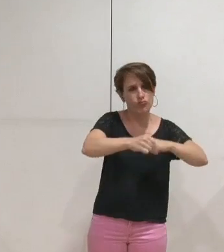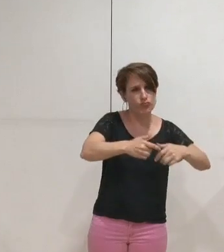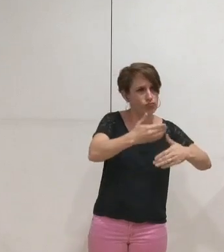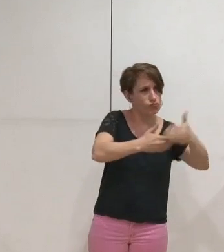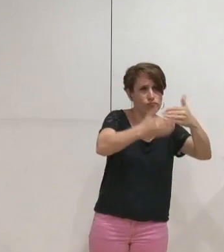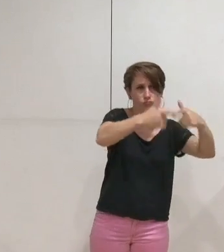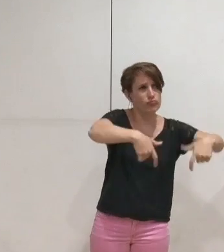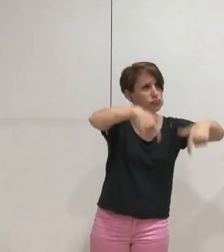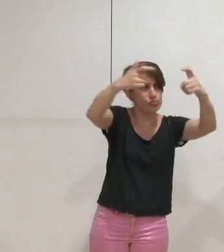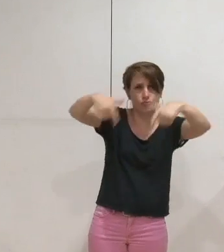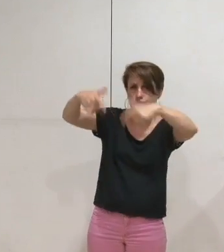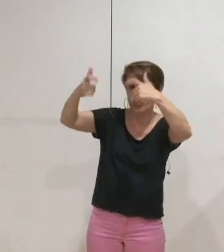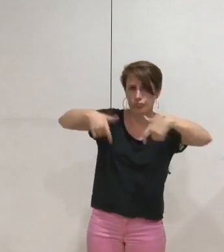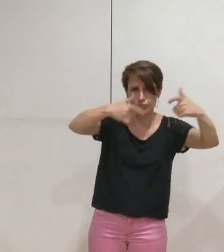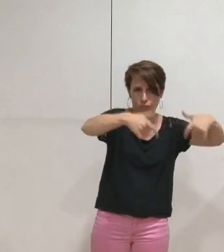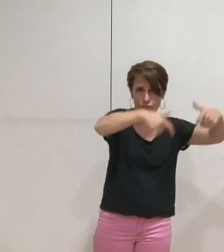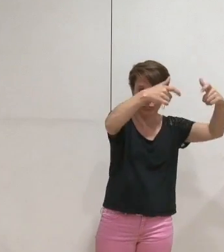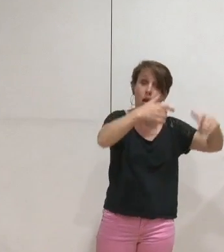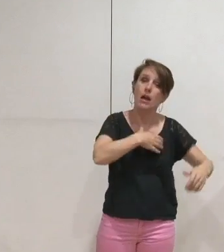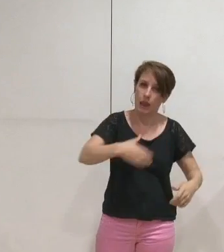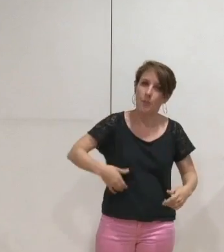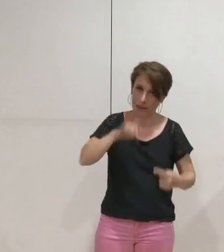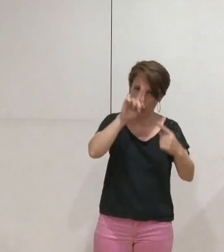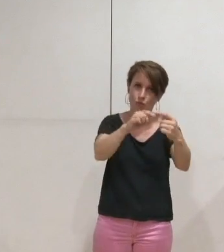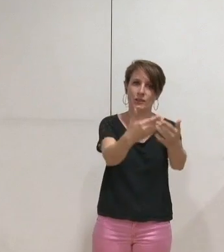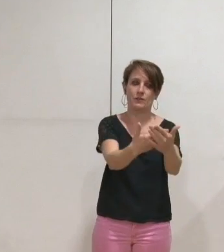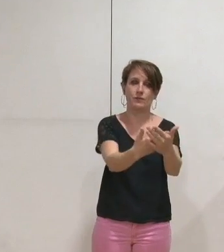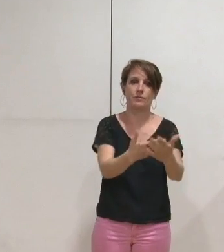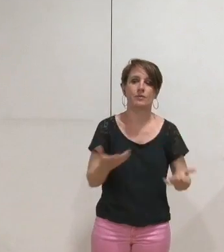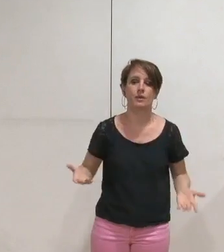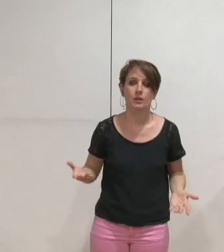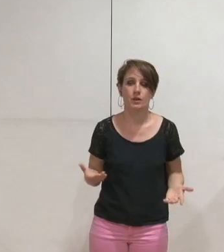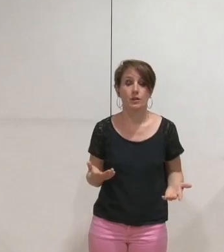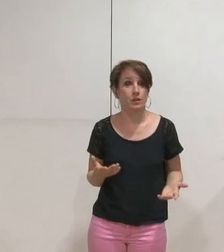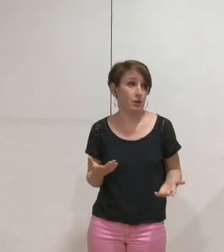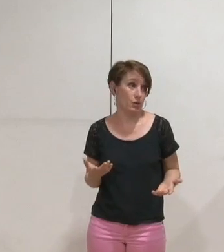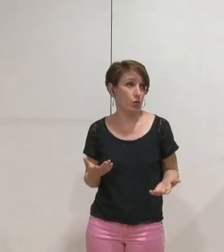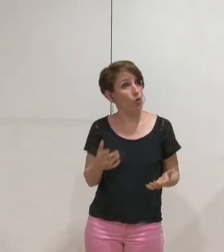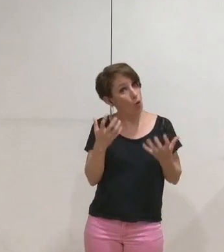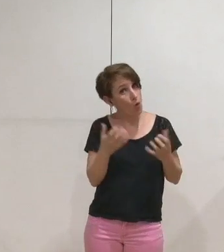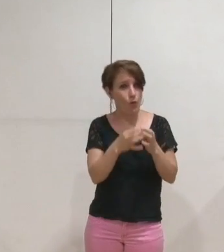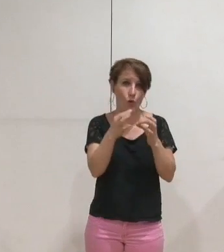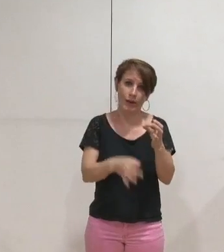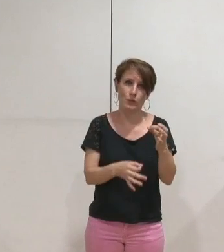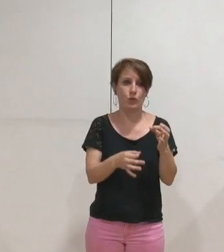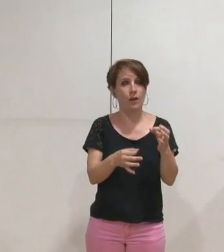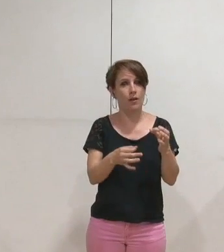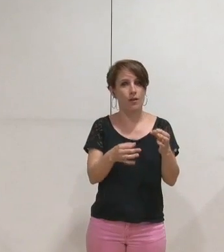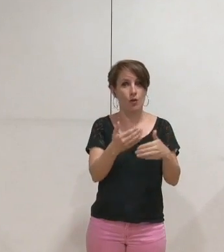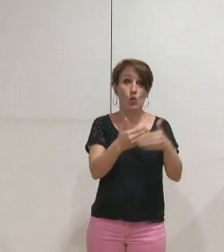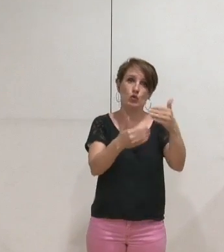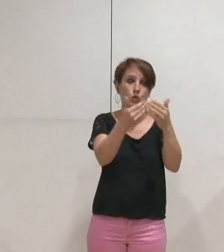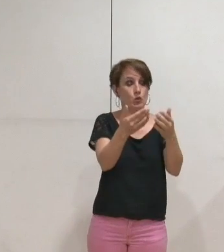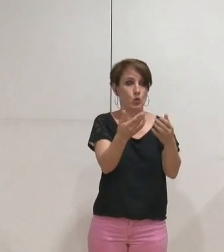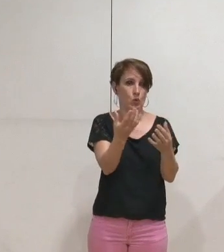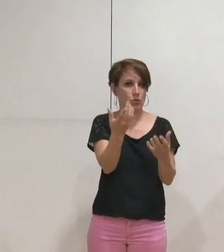aboutir en tout cas c'est l'objectif de la municipalité et d'obtenir une opération équilibrée pour la ville donc